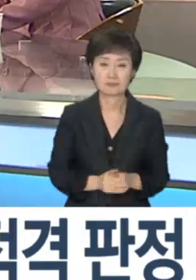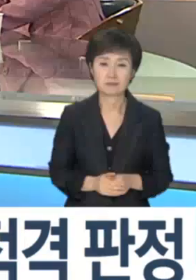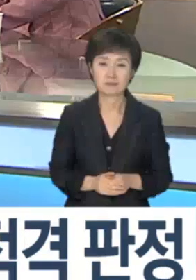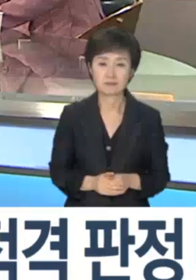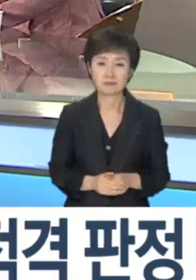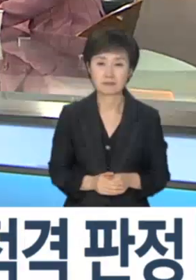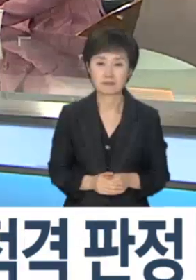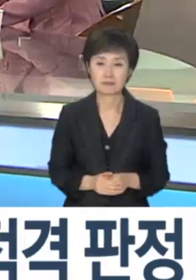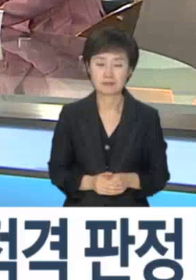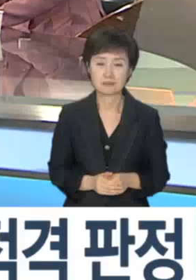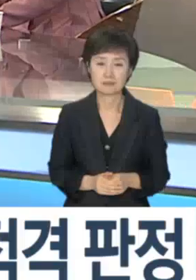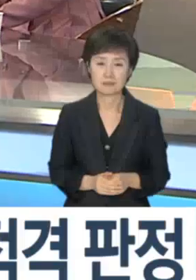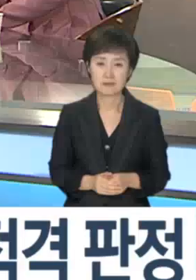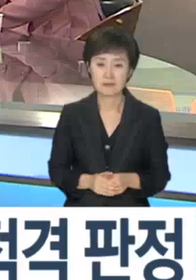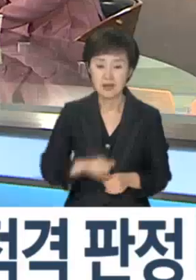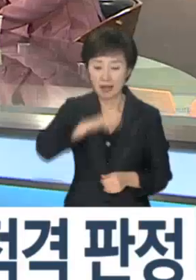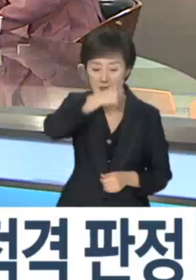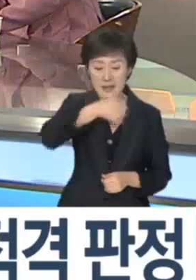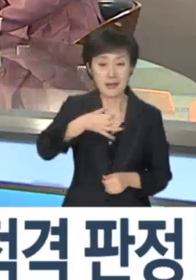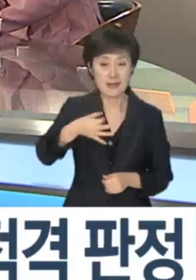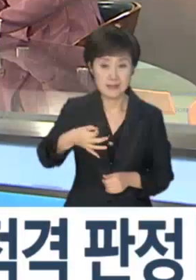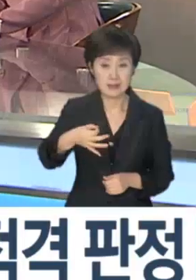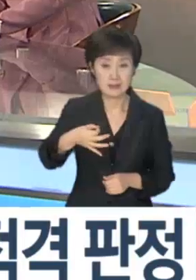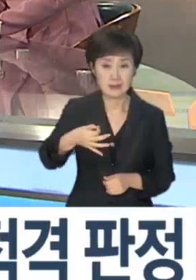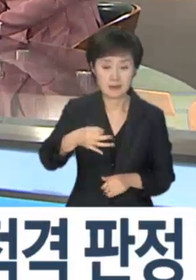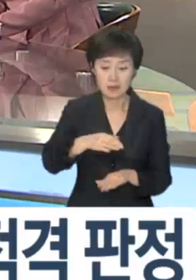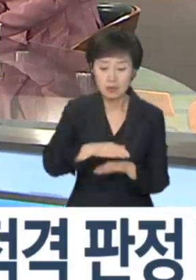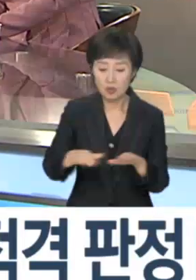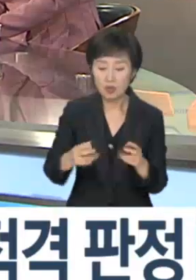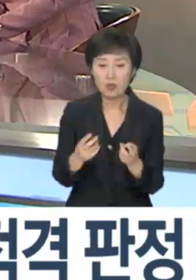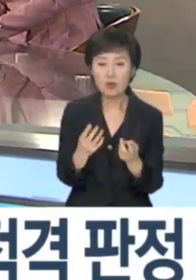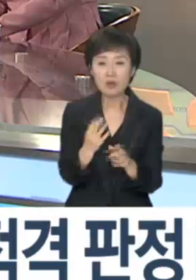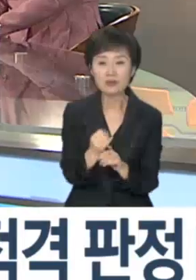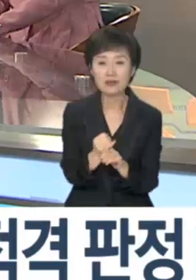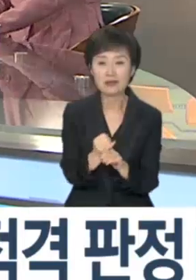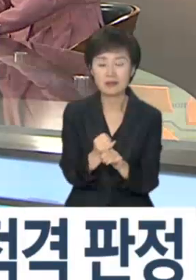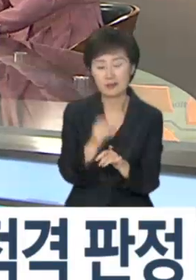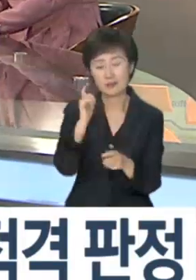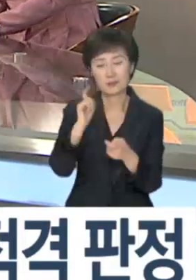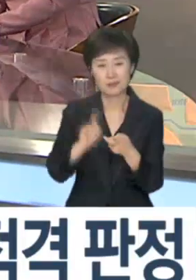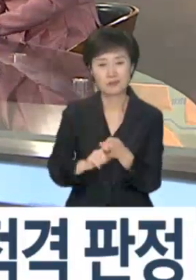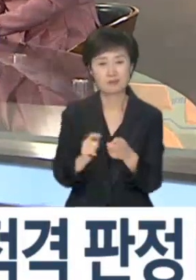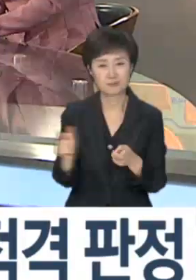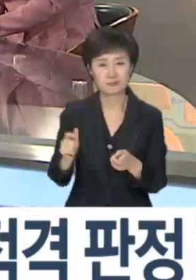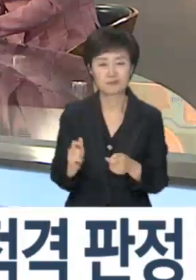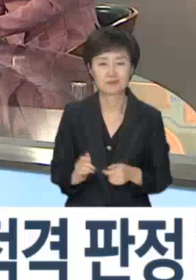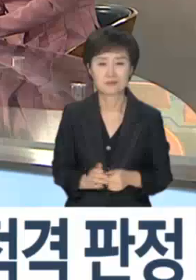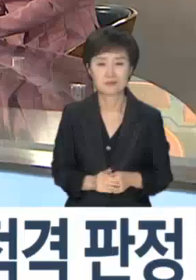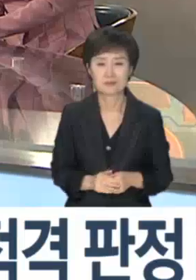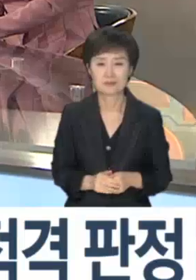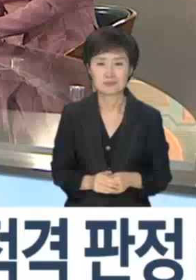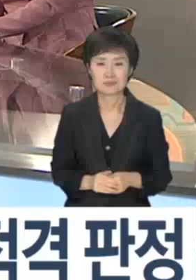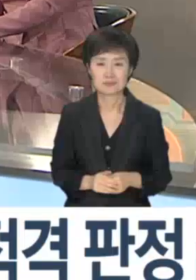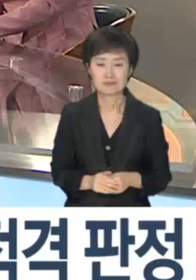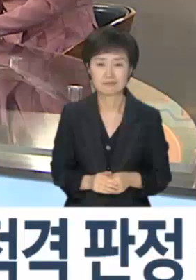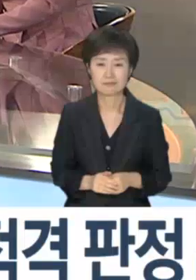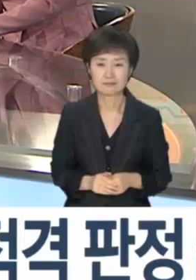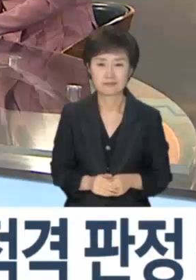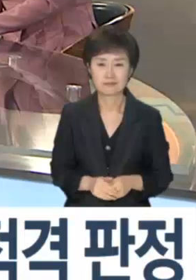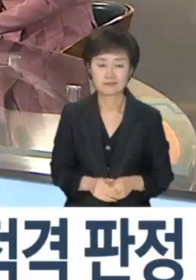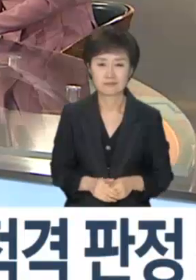내용 짚어볼 건데요. 예산안 설이 언제 될 것인가 아마 많은 국민들도 주목해서 좀 지켜보고 네. 계셨을 겁니다. 앞서 저희도